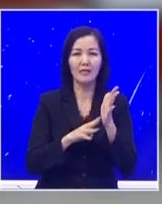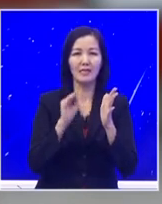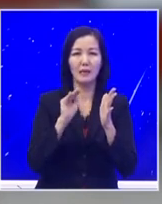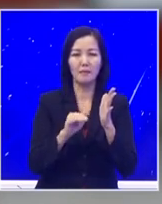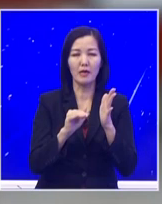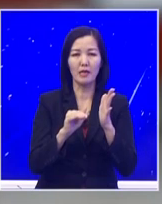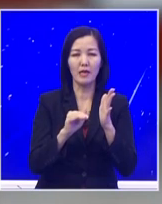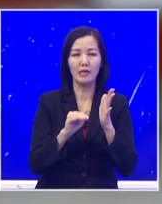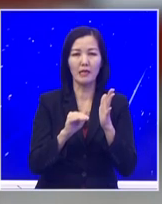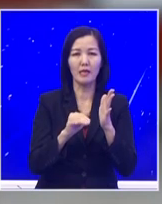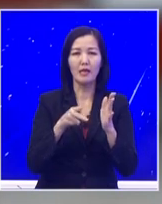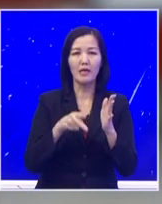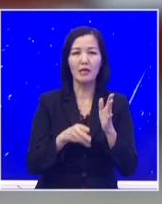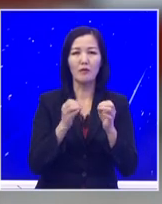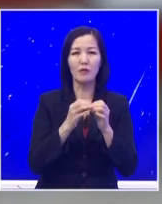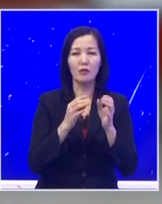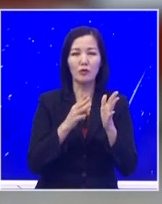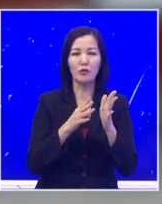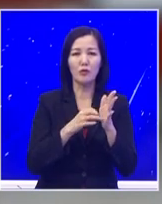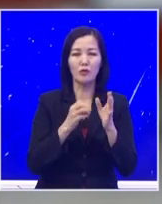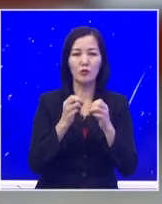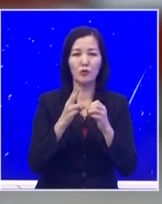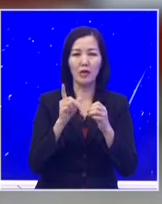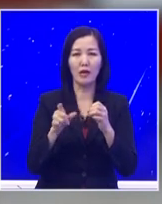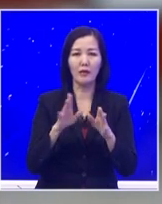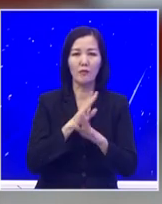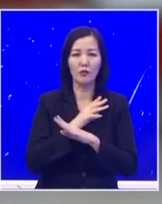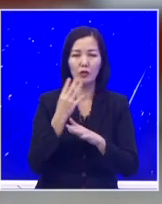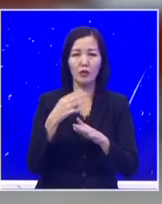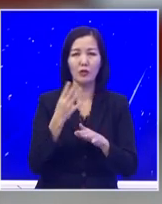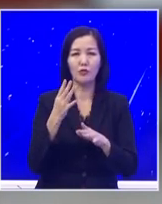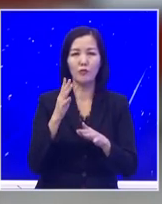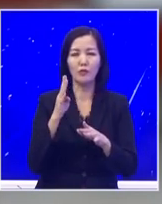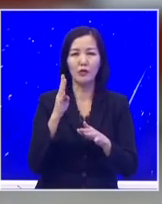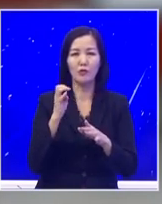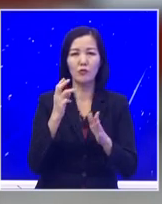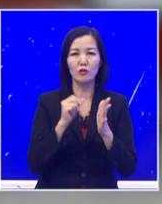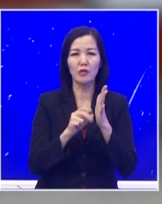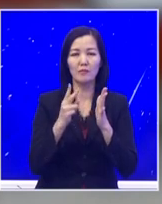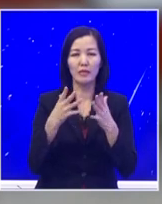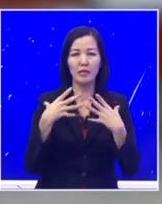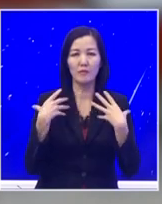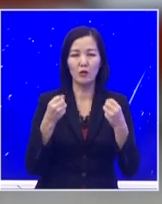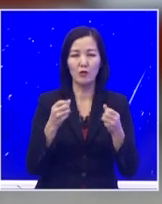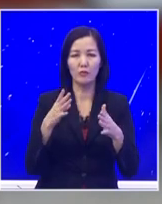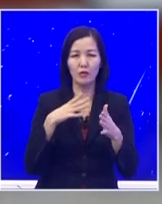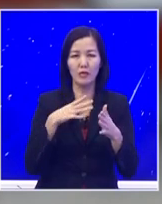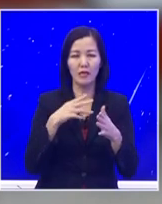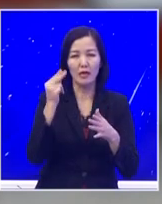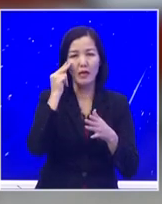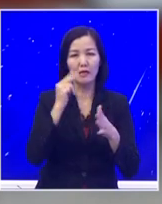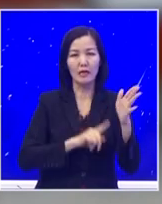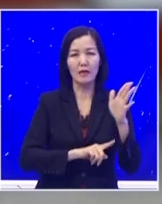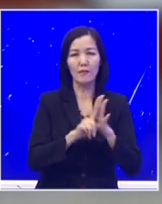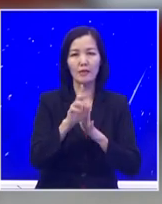асқан. Оның ішінде 2912-сі көз жұмды. 44462 адам емделіп шыққан. Қытайдан басталған